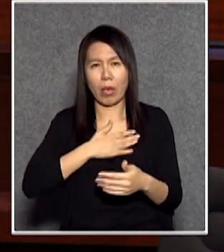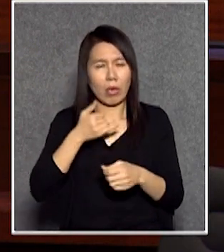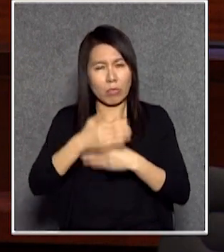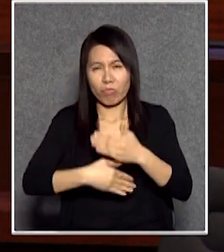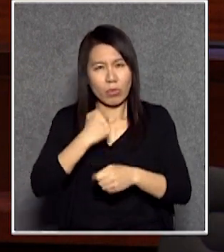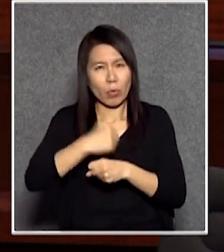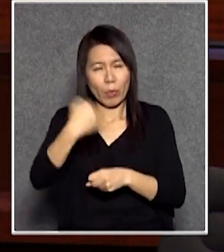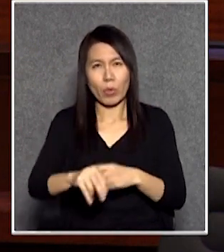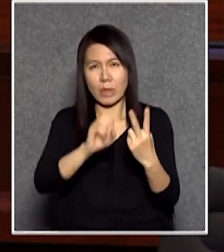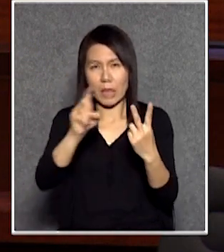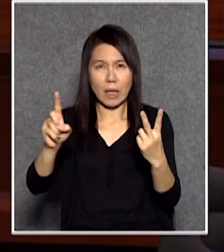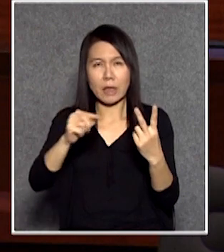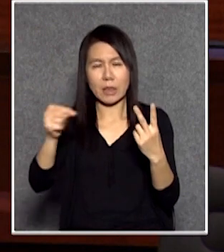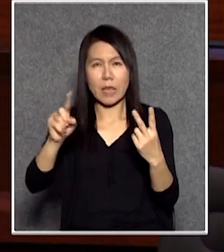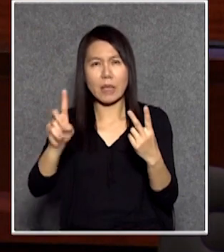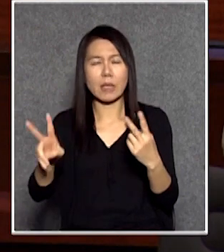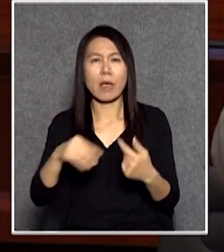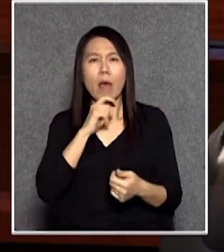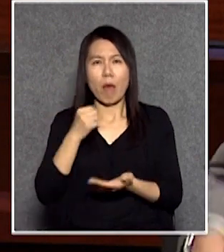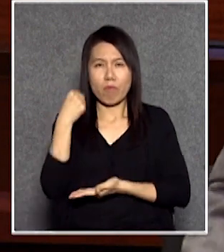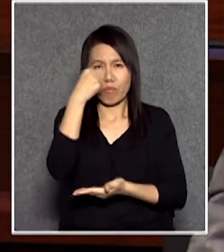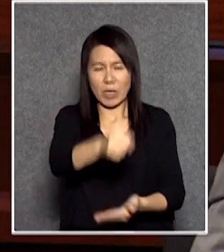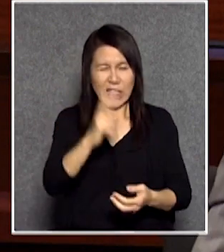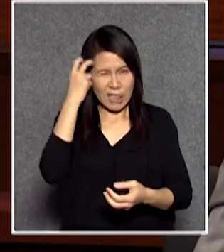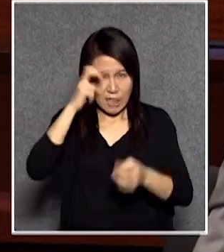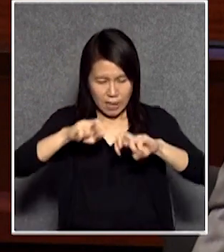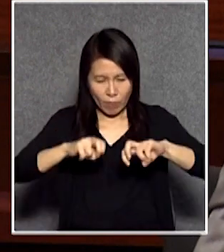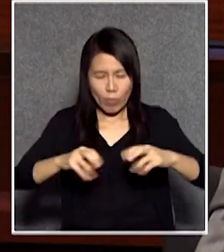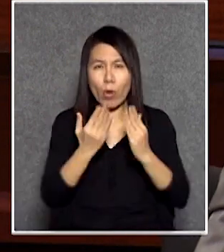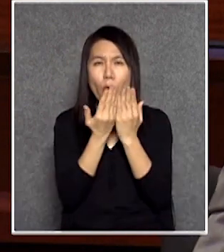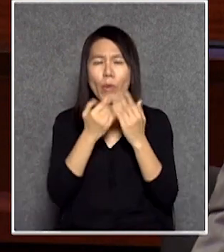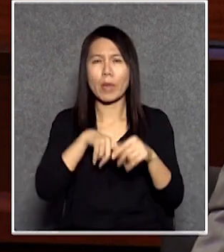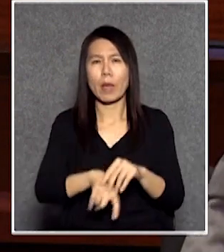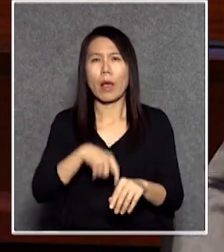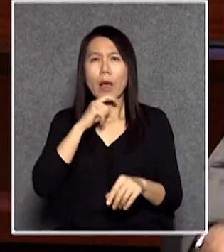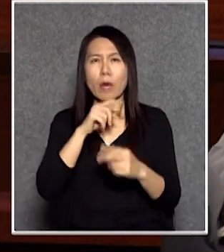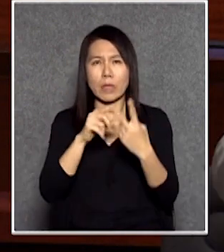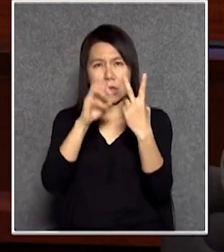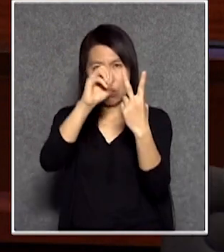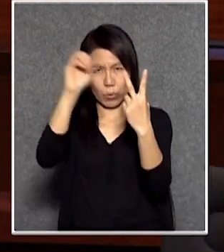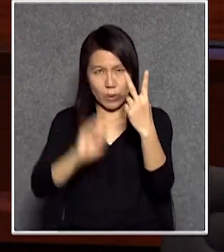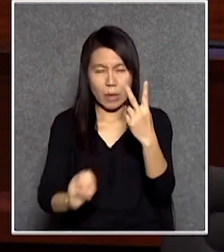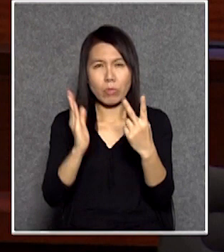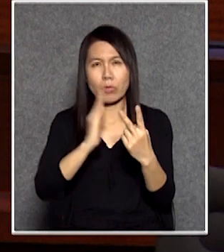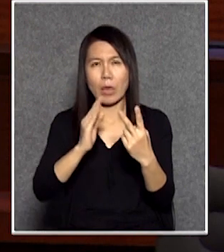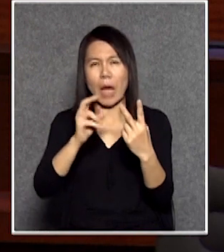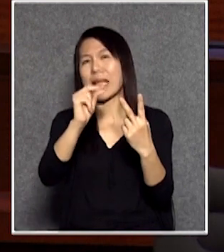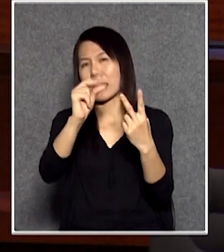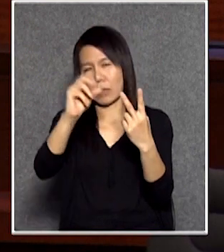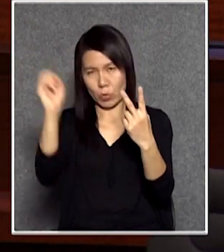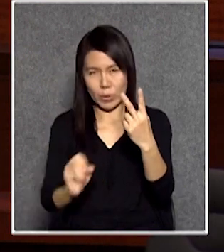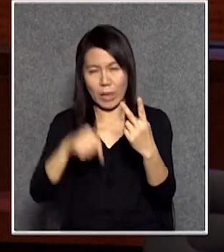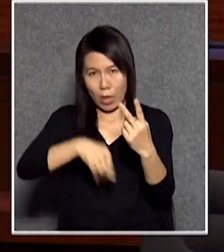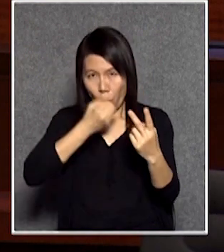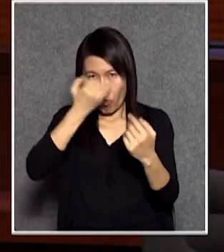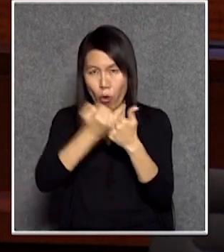年至12年度教資會資助的研究院研究生課程裏面，只有27%是本地生，